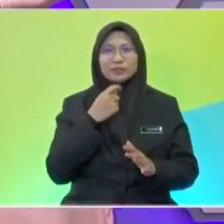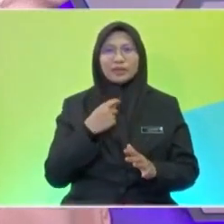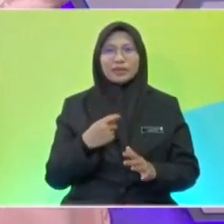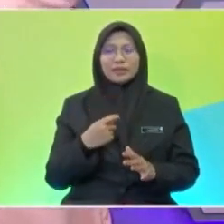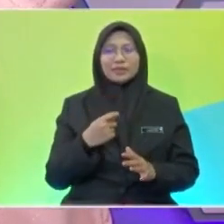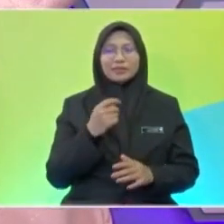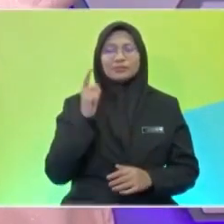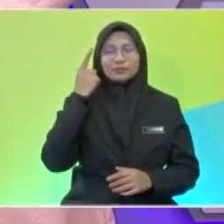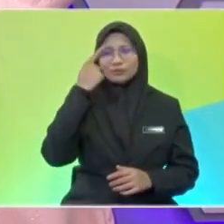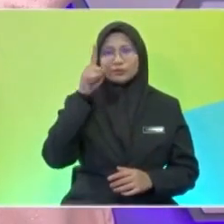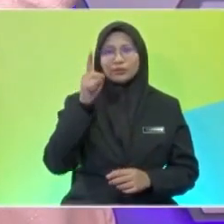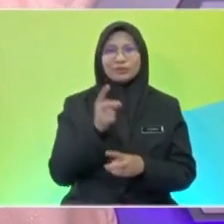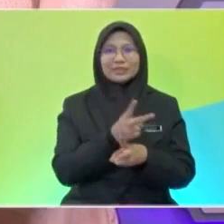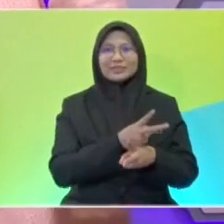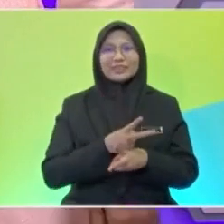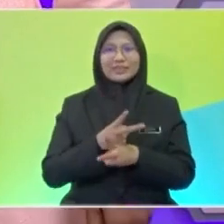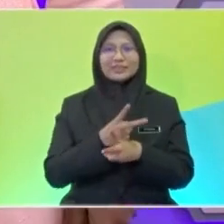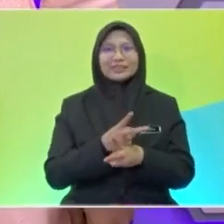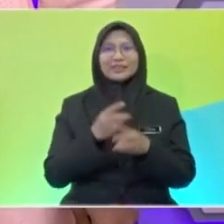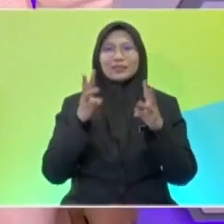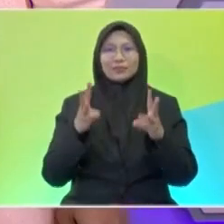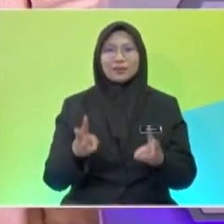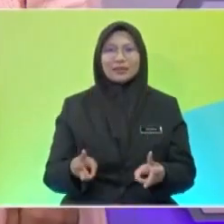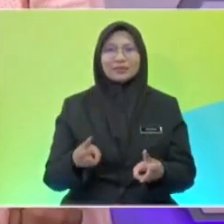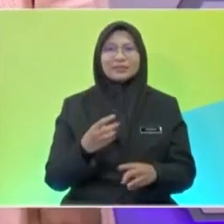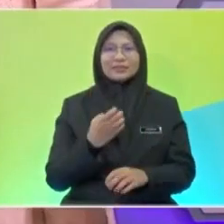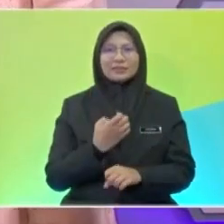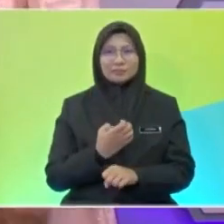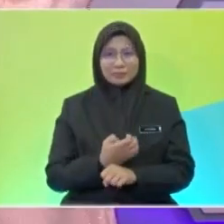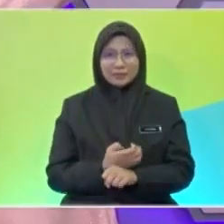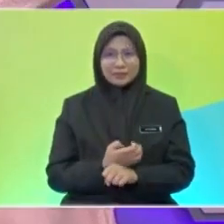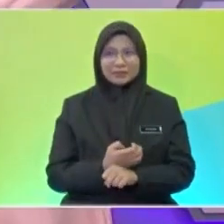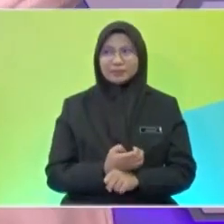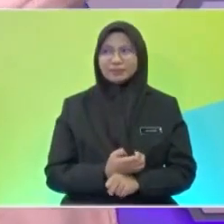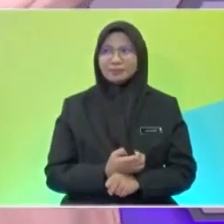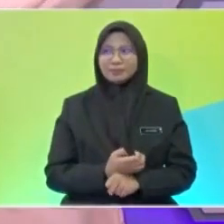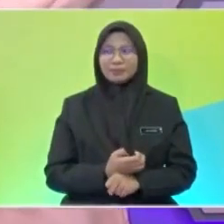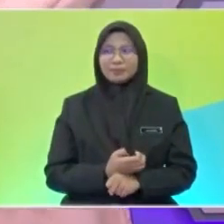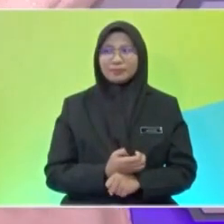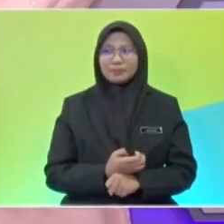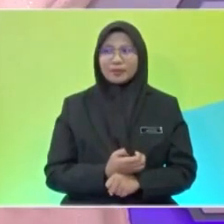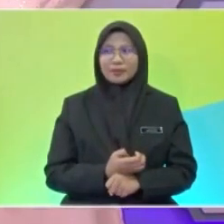pada calon-calon SPM yang akan mengambil mata pelajaran ini ya yaitu untuk